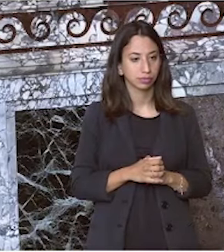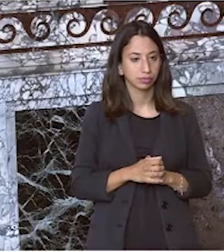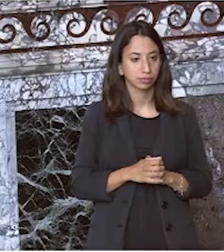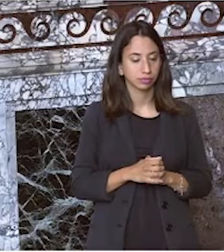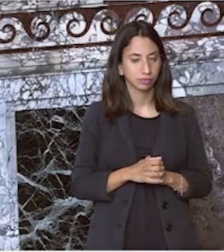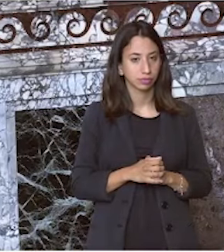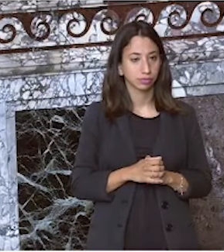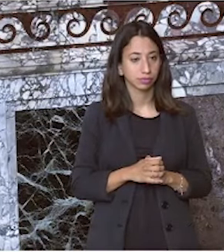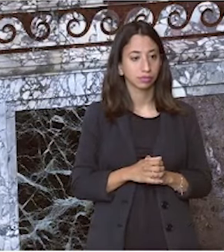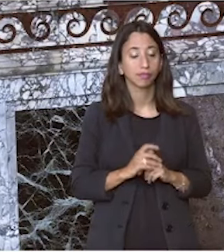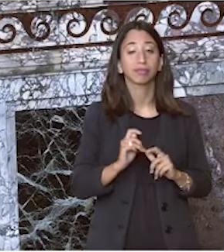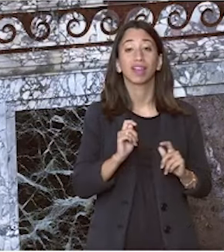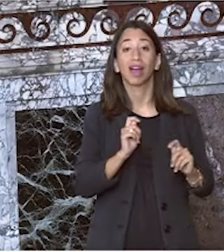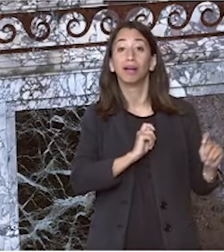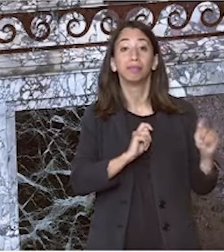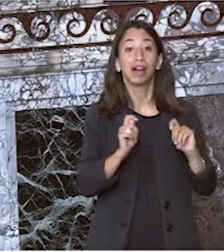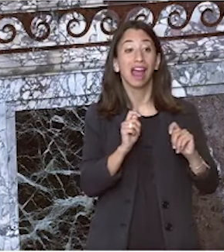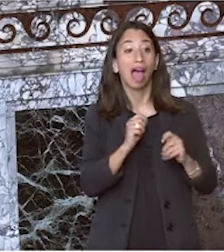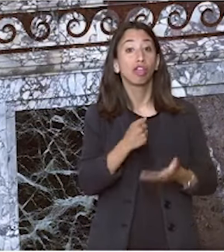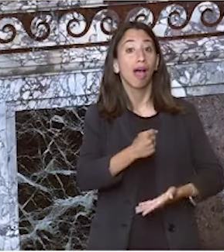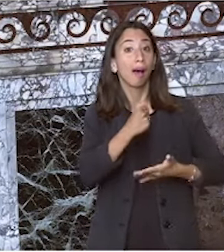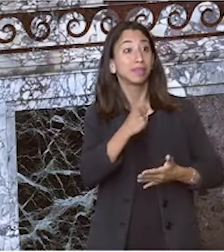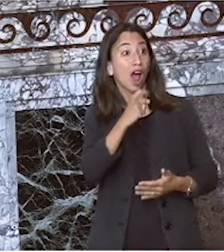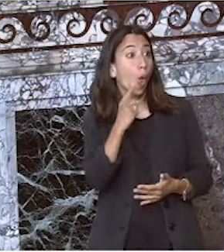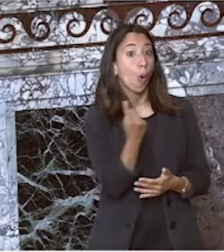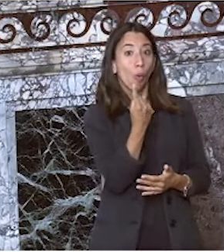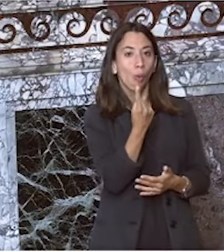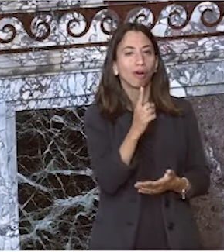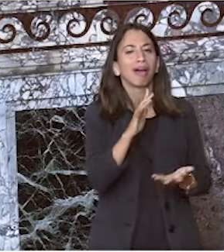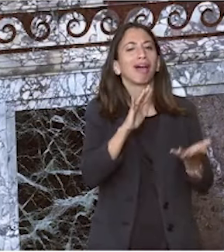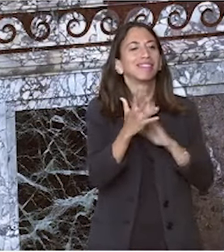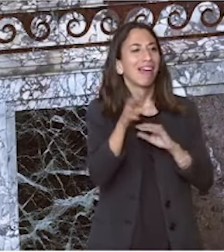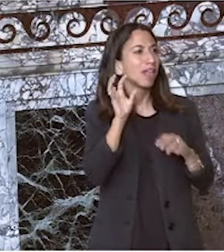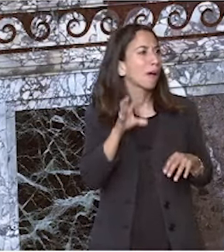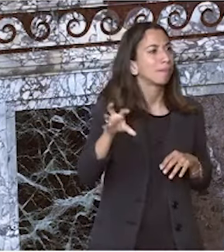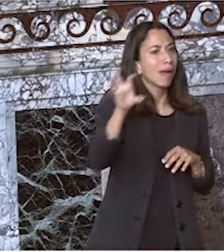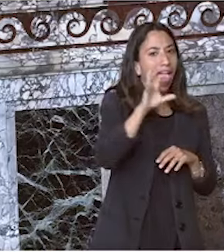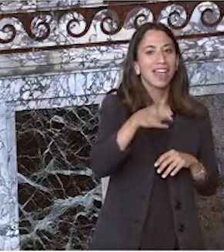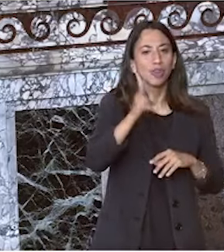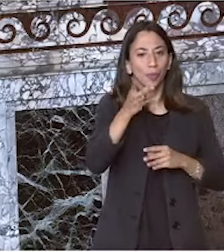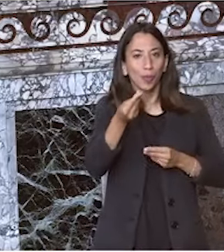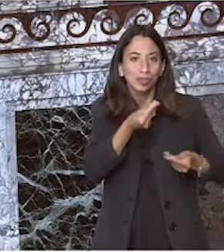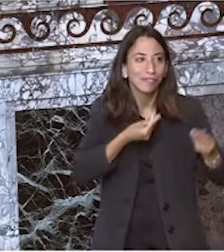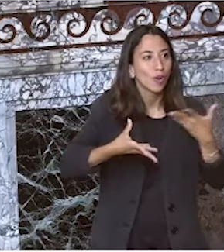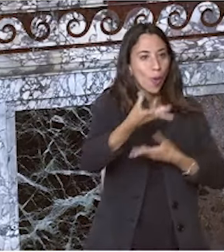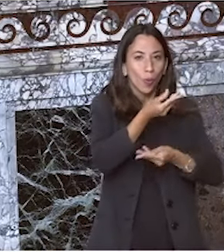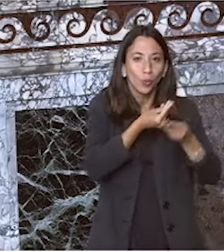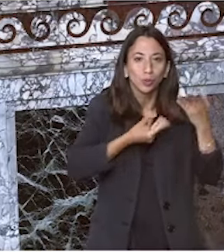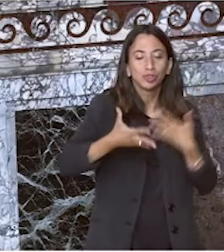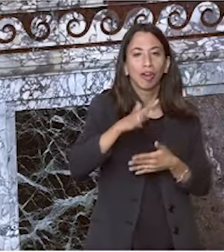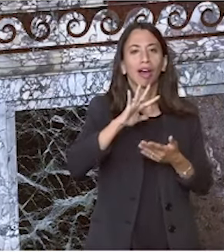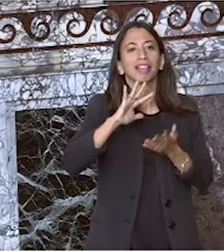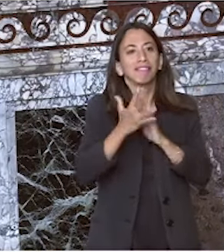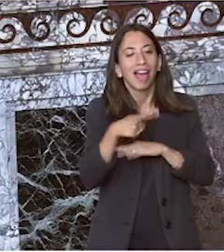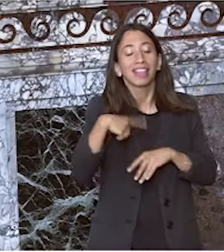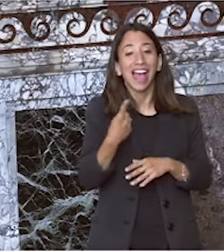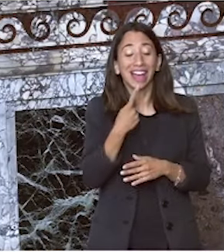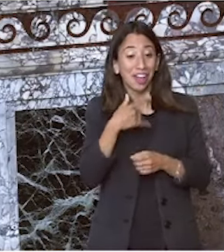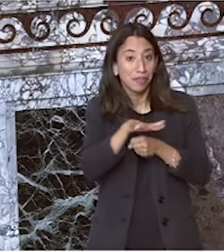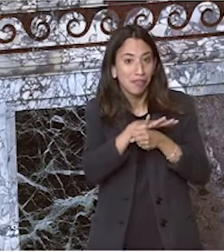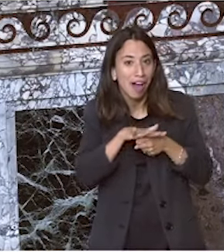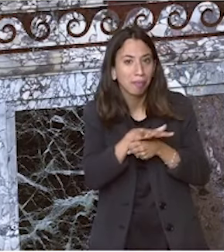Un mercato dei capitali unico accrescerebbe i flussi di investimento tra paesi e offrirebbe a famiglie, imprese e intermediari migliori opportunità